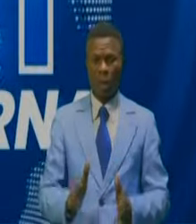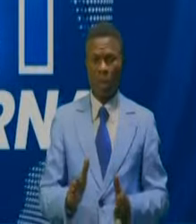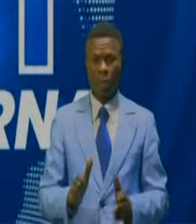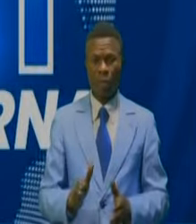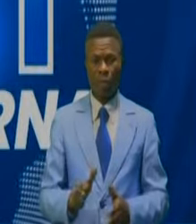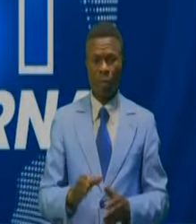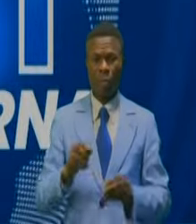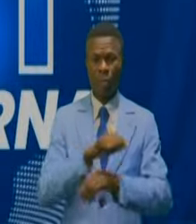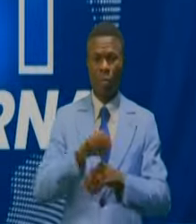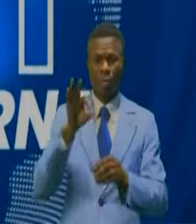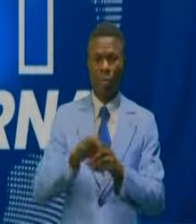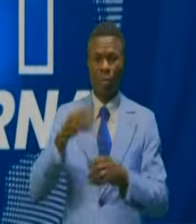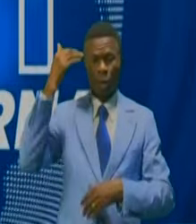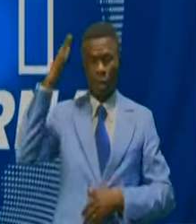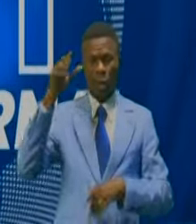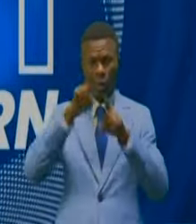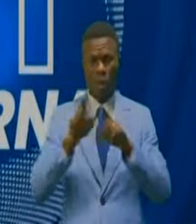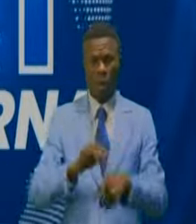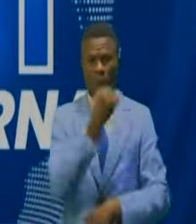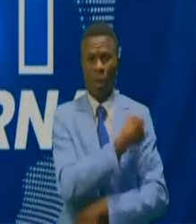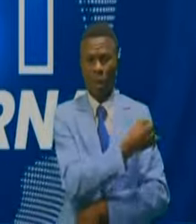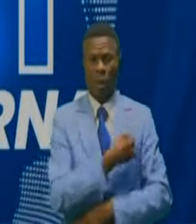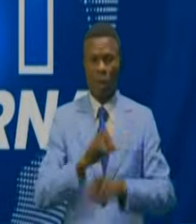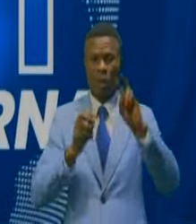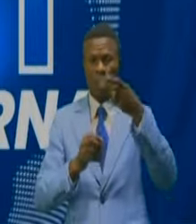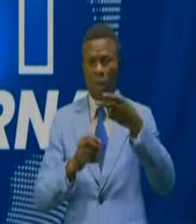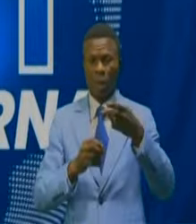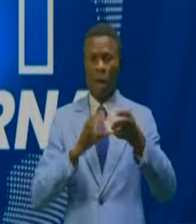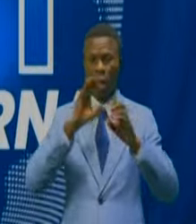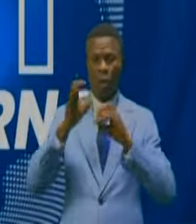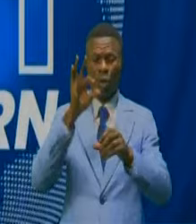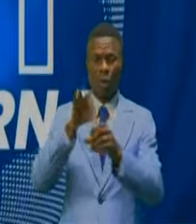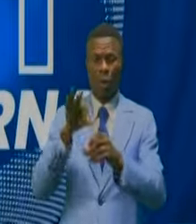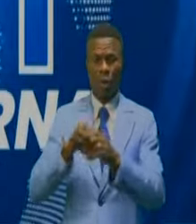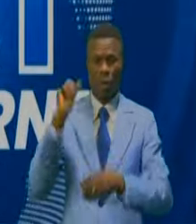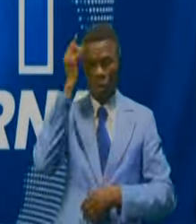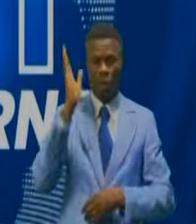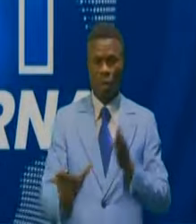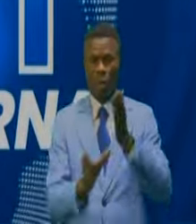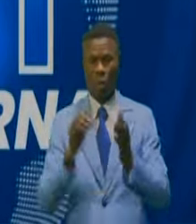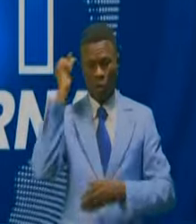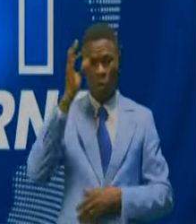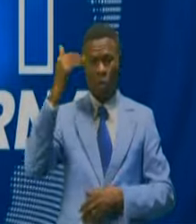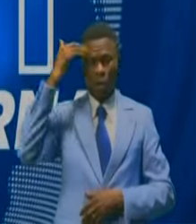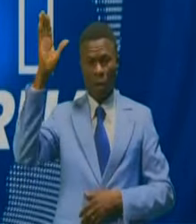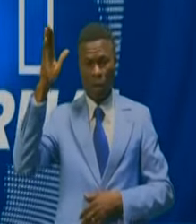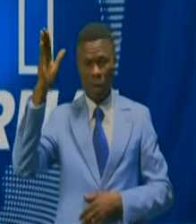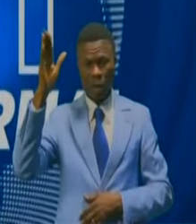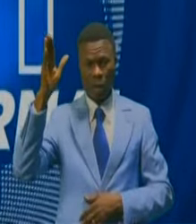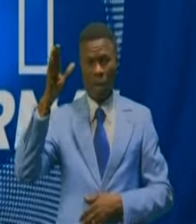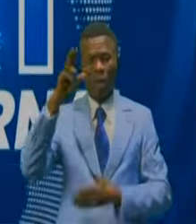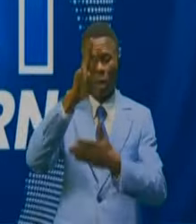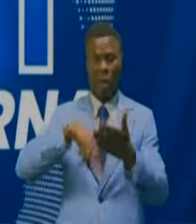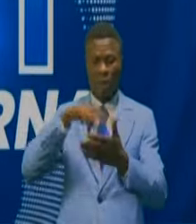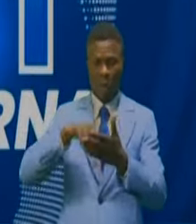des circonscriptions électorales de l'Équateur et de l'Ituri. La seconde est relative à l'élection des gouverneurs et vice-gouverneurs de l'Équateur, dont la lecture